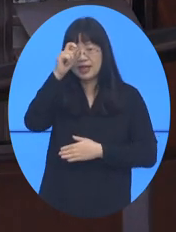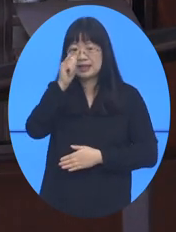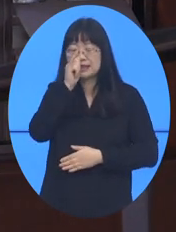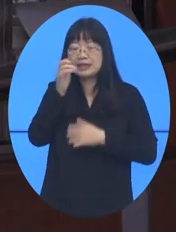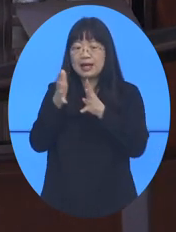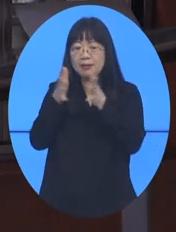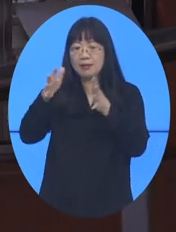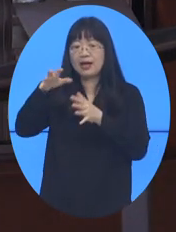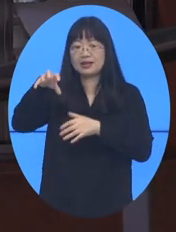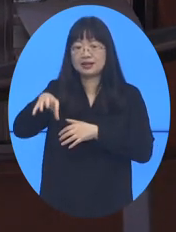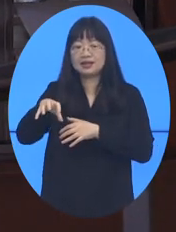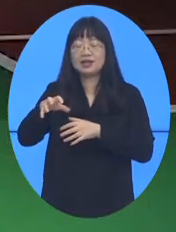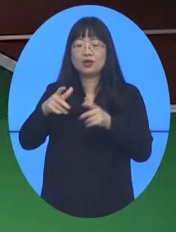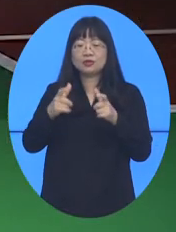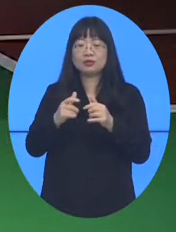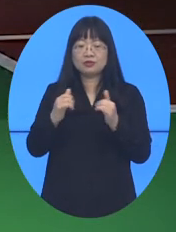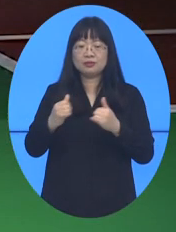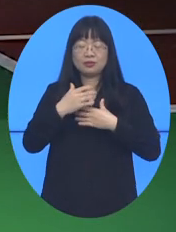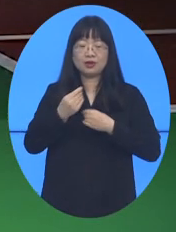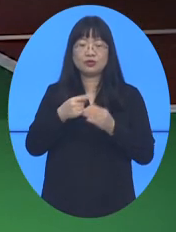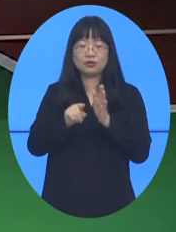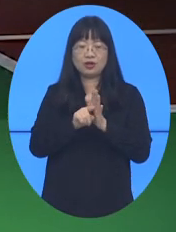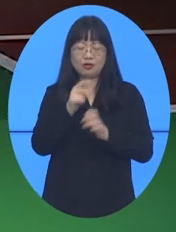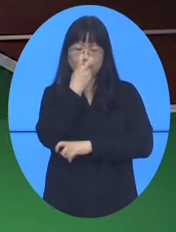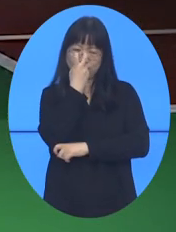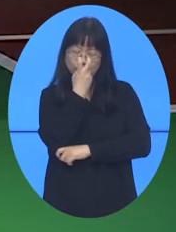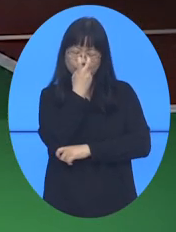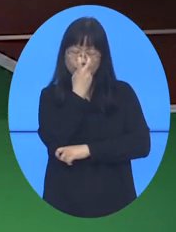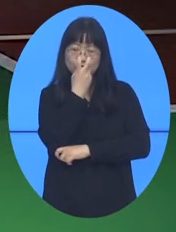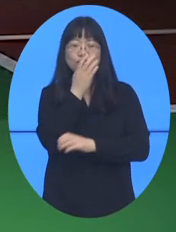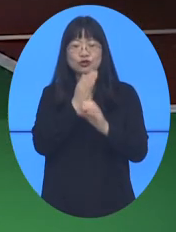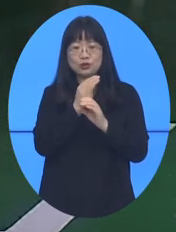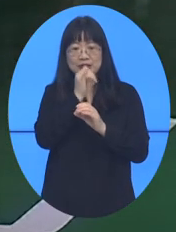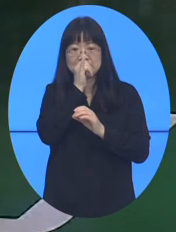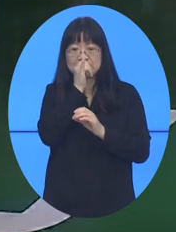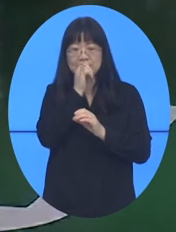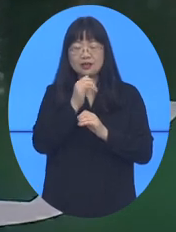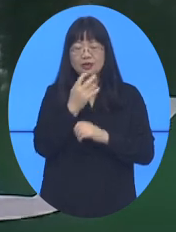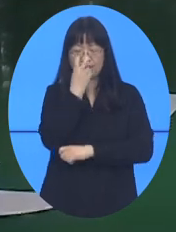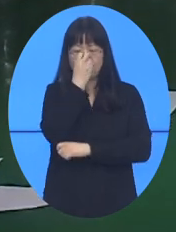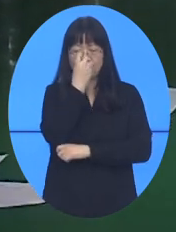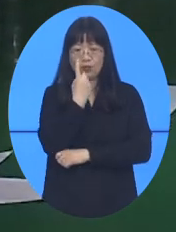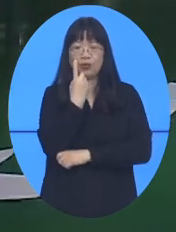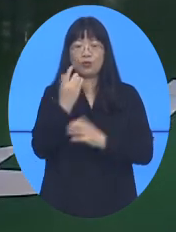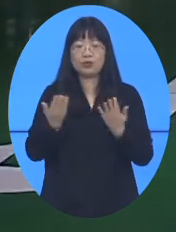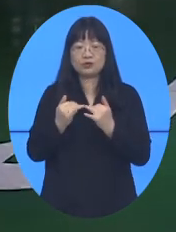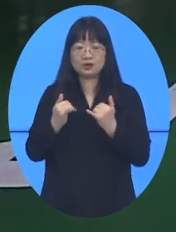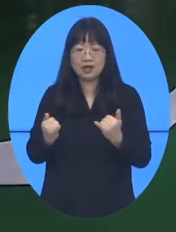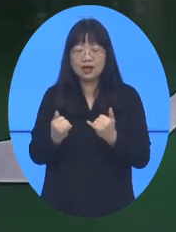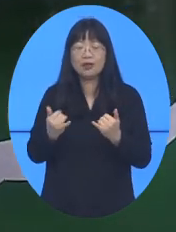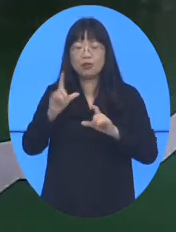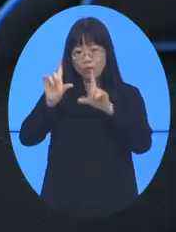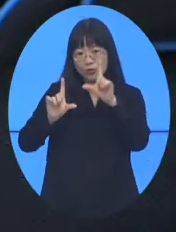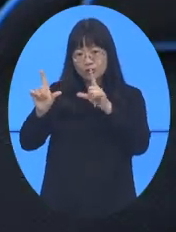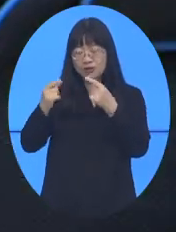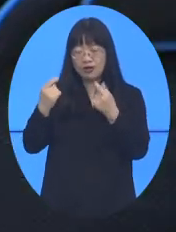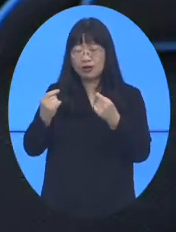경기도 고양시의 한 아파트 주민들의 편의를 위해 순찰을 돌고 있는 경비 노동자의 모습입니다